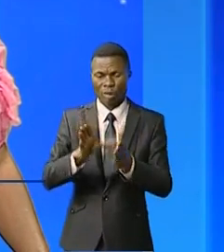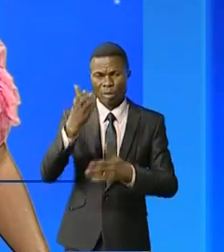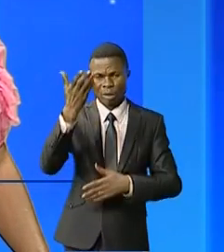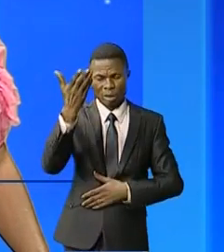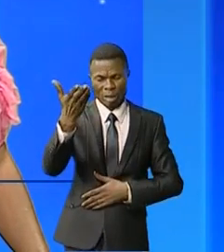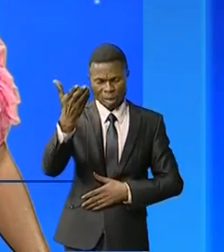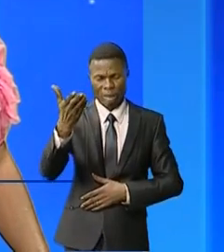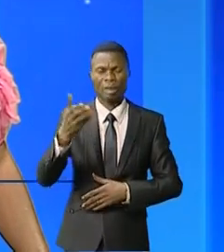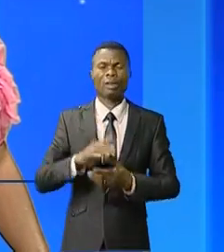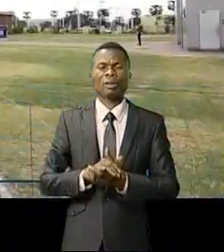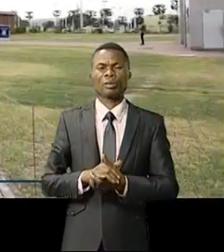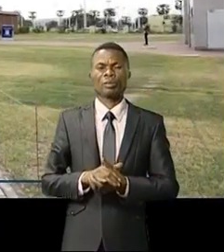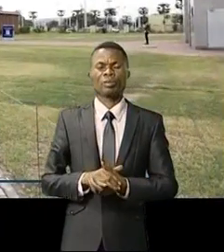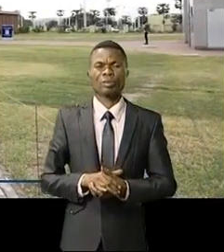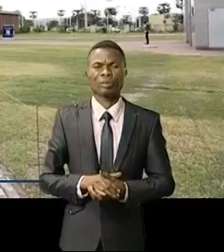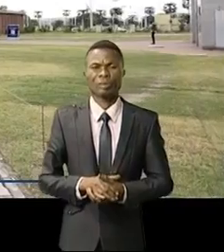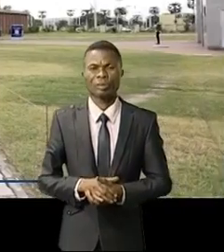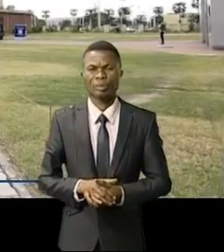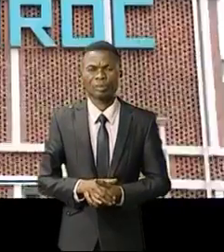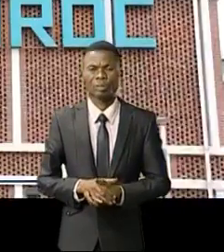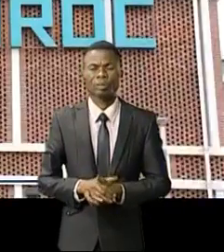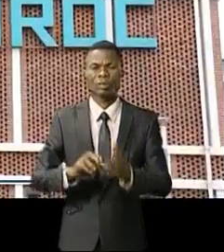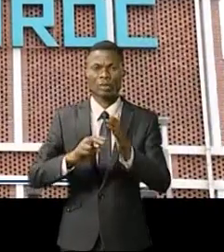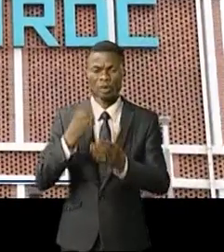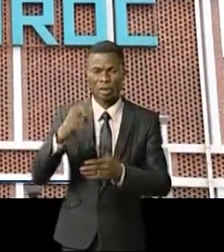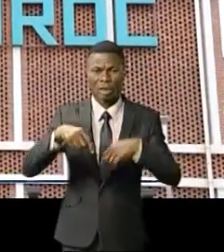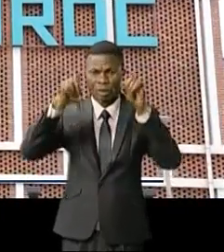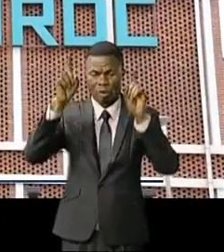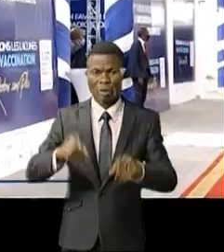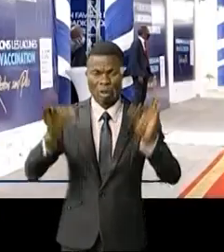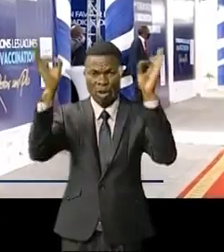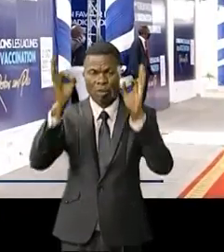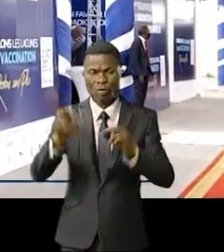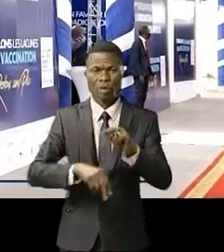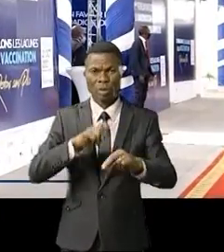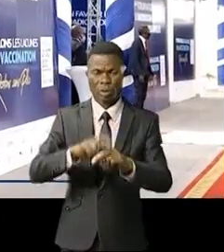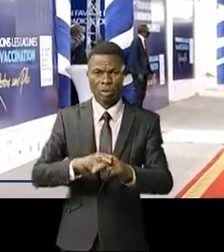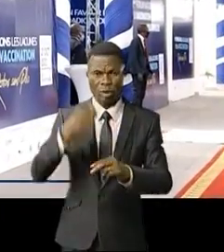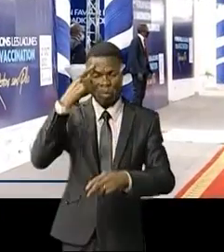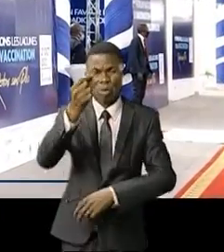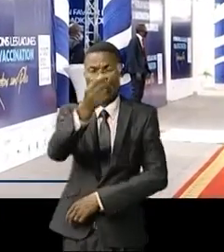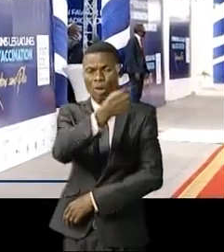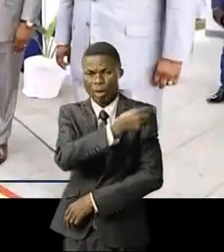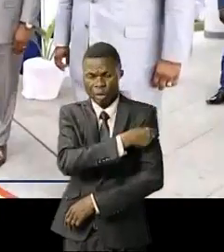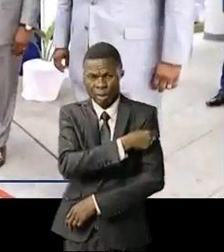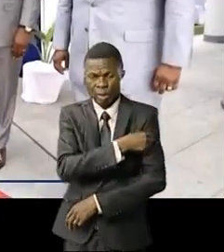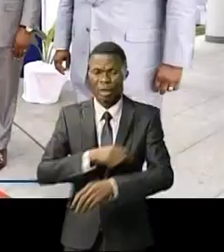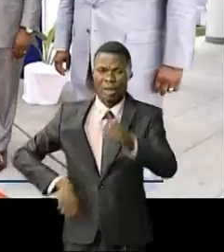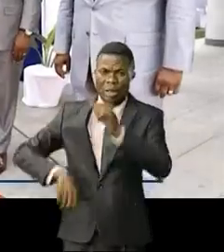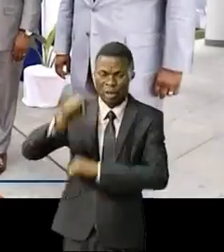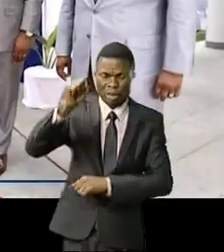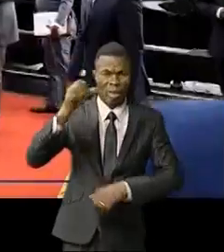parle à travers ses reportages. La deuxième édition du Forum national sur la vaccination et l'éradication